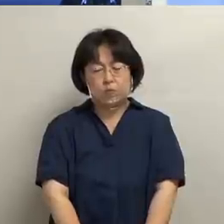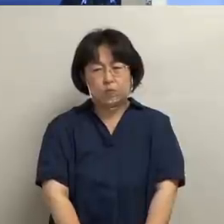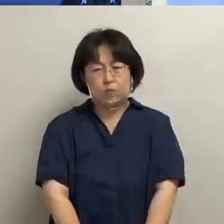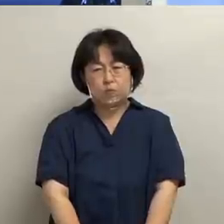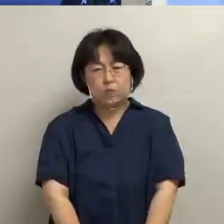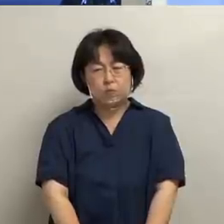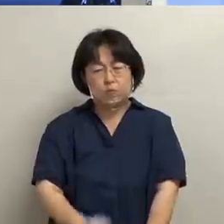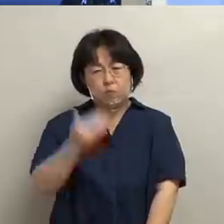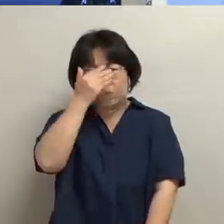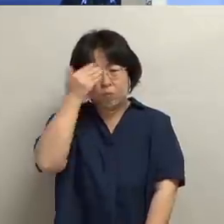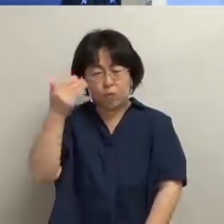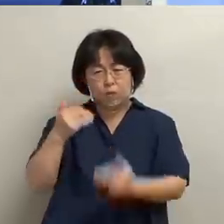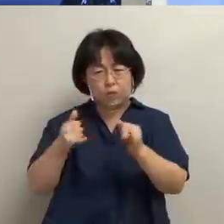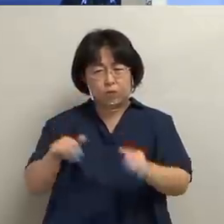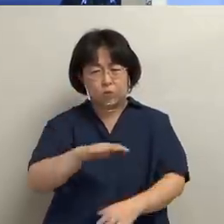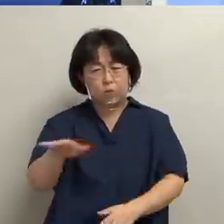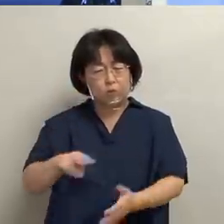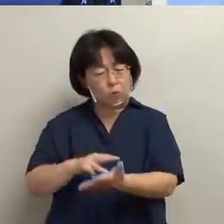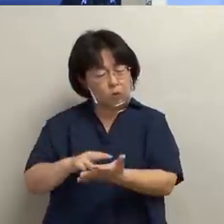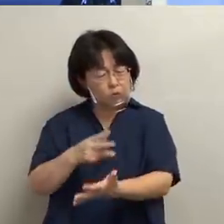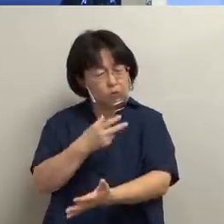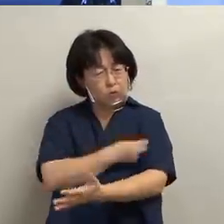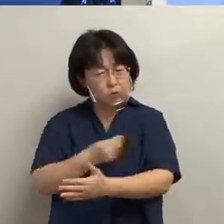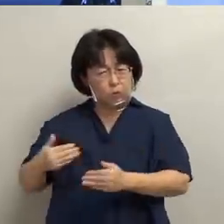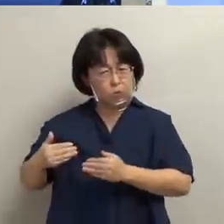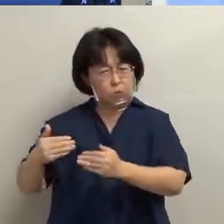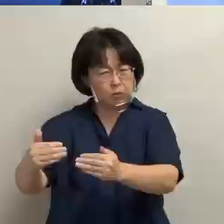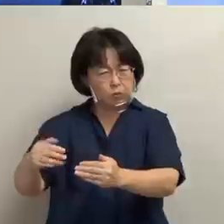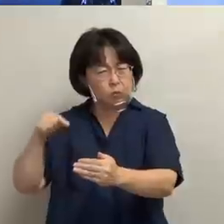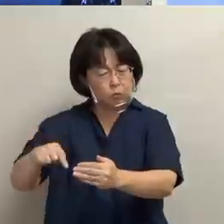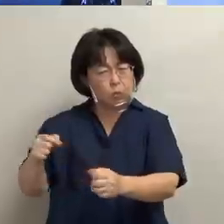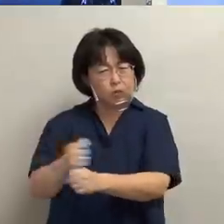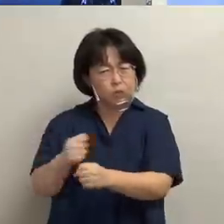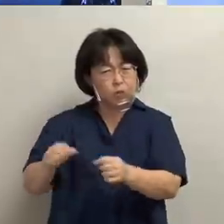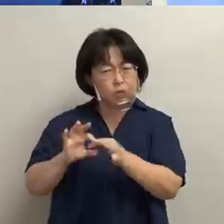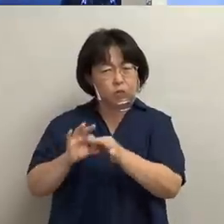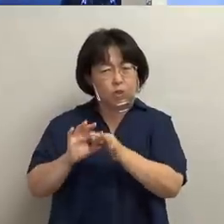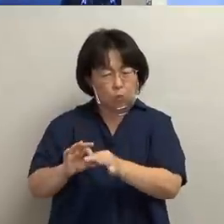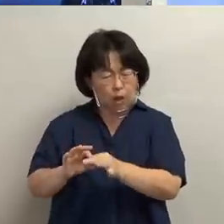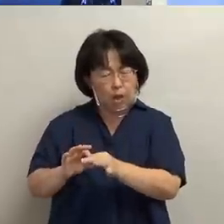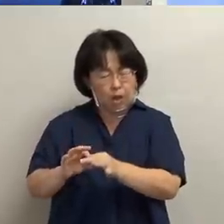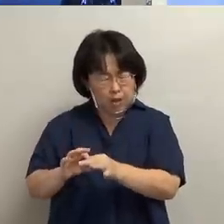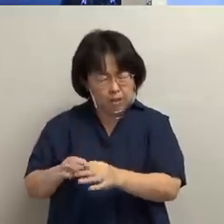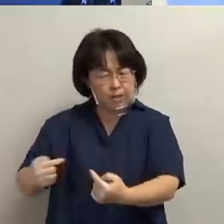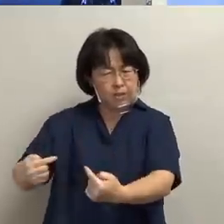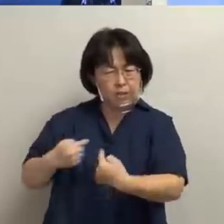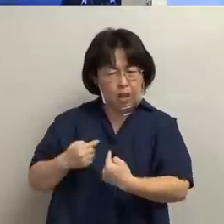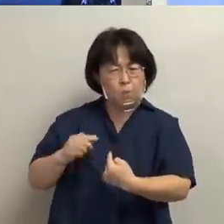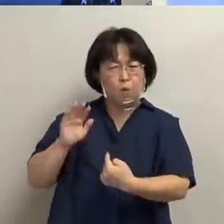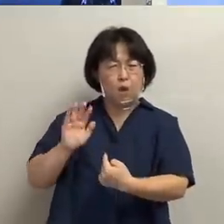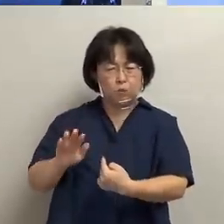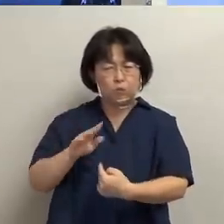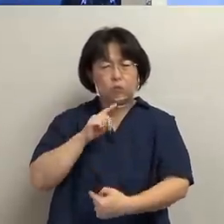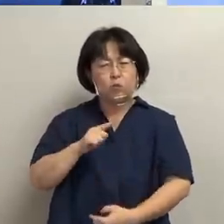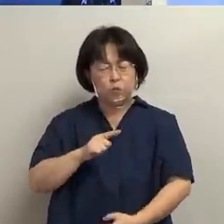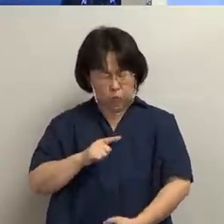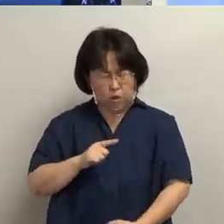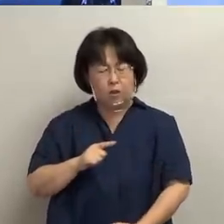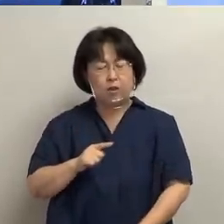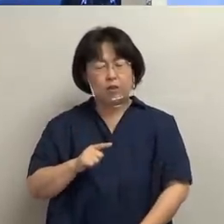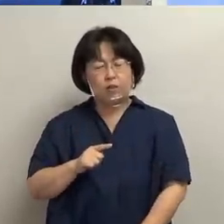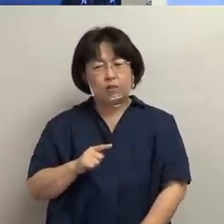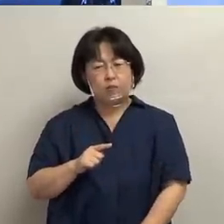若い世代のワクチン接種を促進をするというこの事業についてはいろんな批判もあるということはあの十分